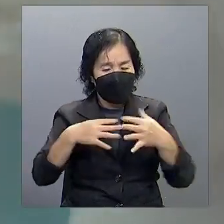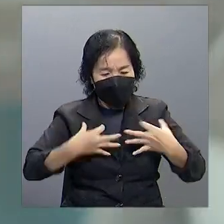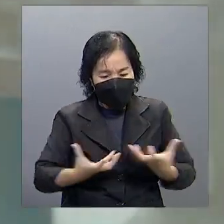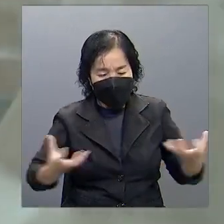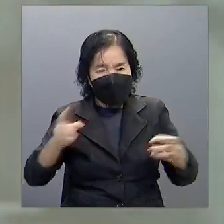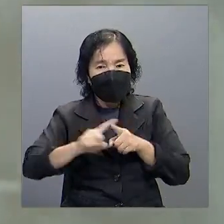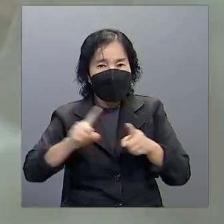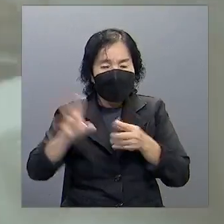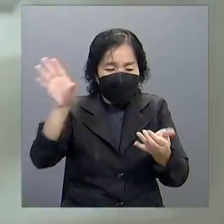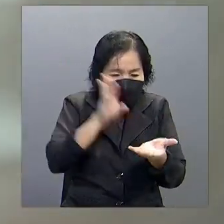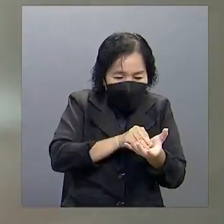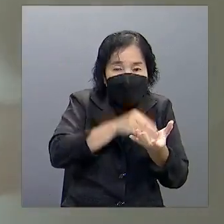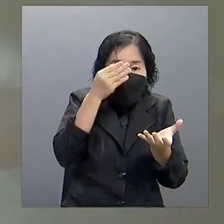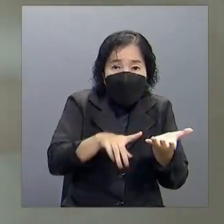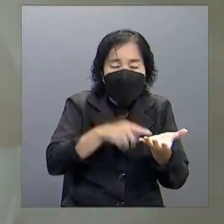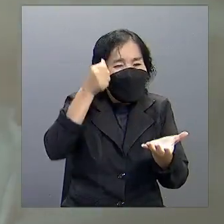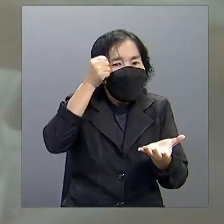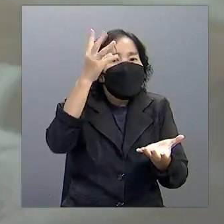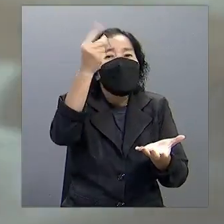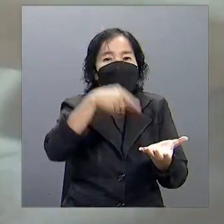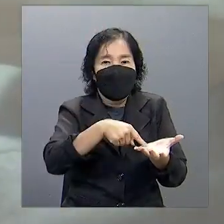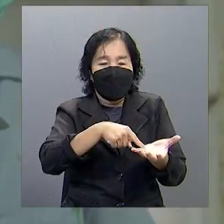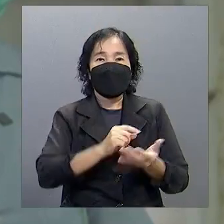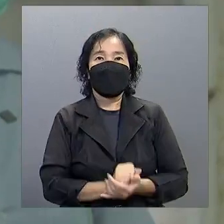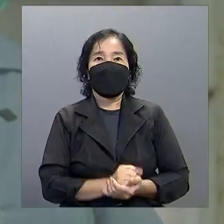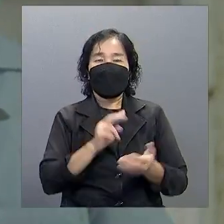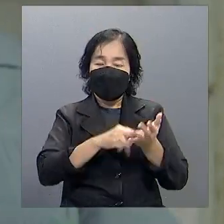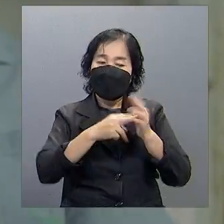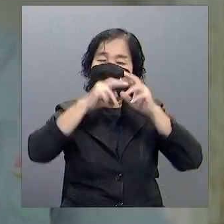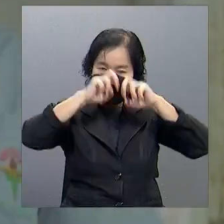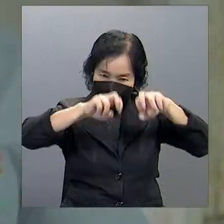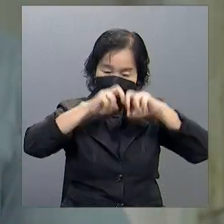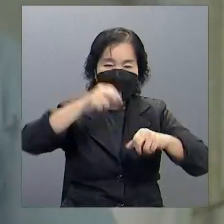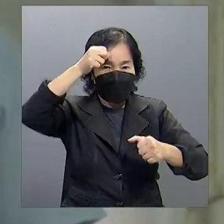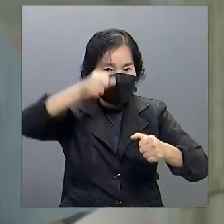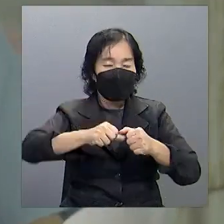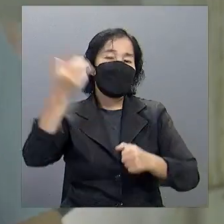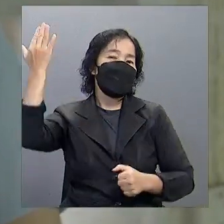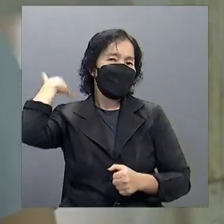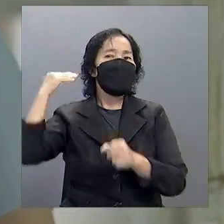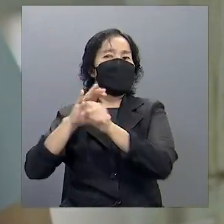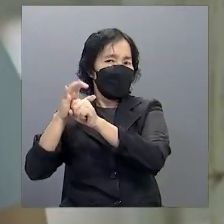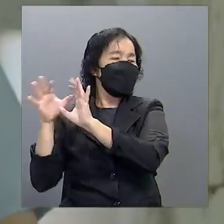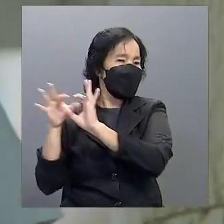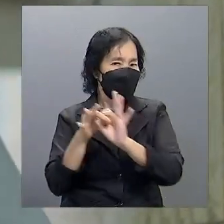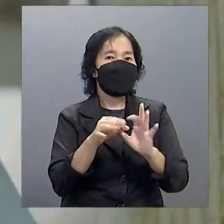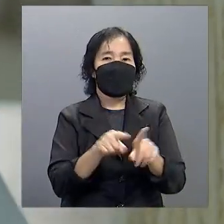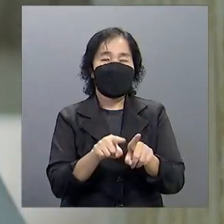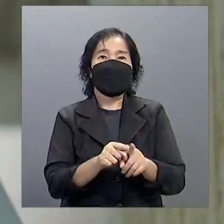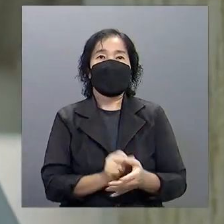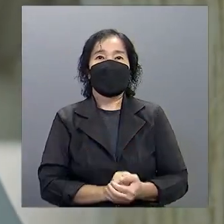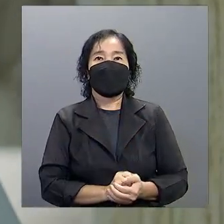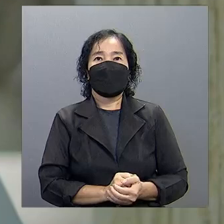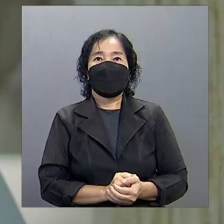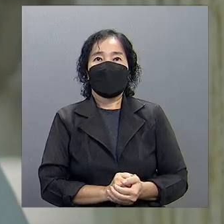นี่คือสิ่งหนึ่งที่เราได้เรียนรู้ต่อยอดจากเรื่องของโควิด ใช่ ซึ่งณวันนี้เป็นวันที่ถ่ายทำเนี่ยเป็นวันที่